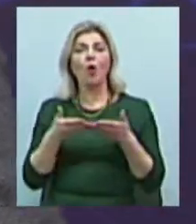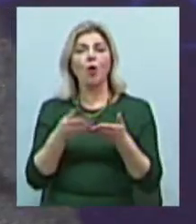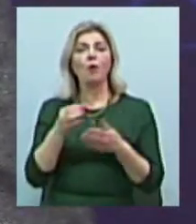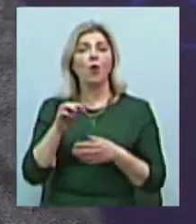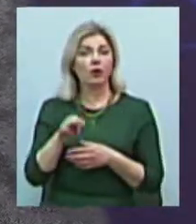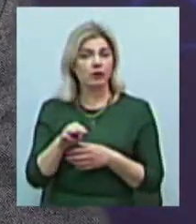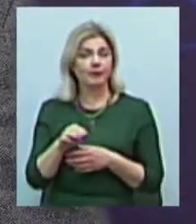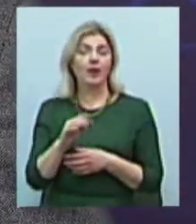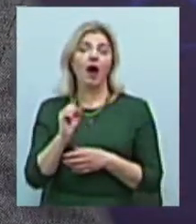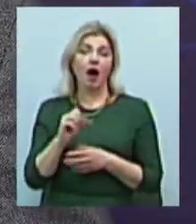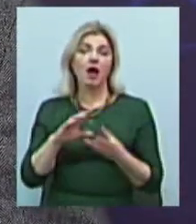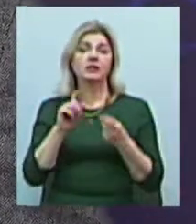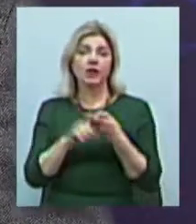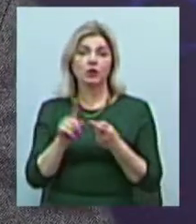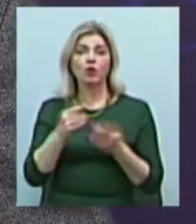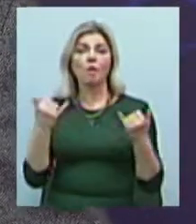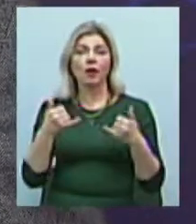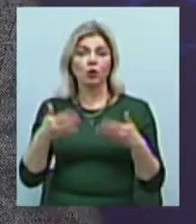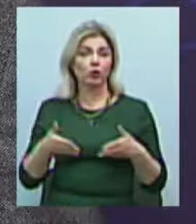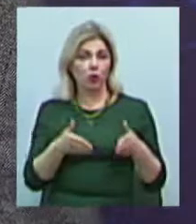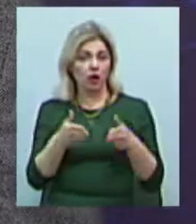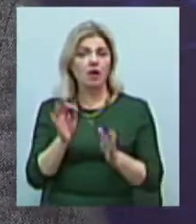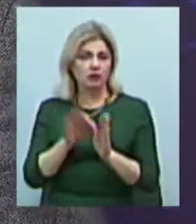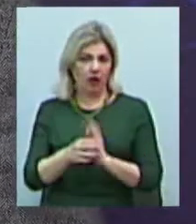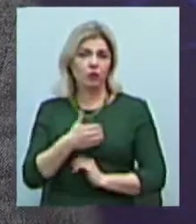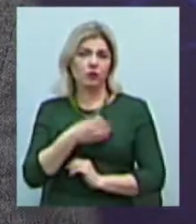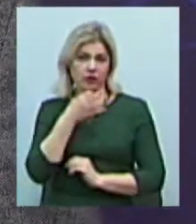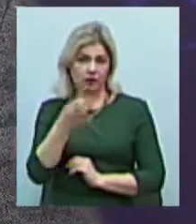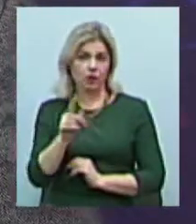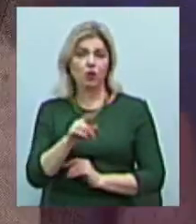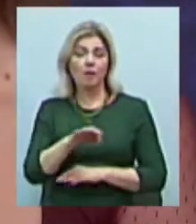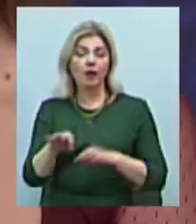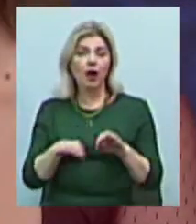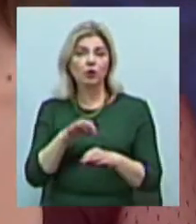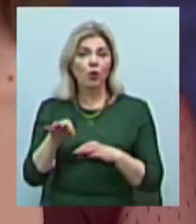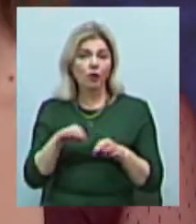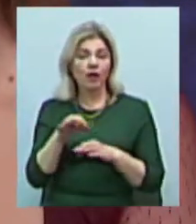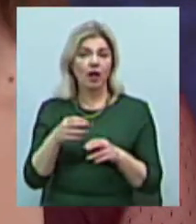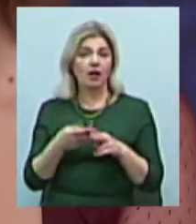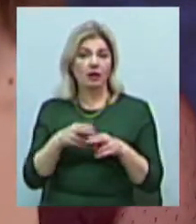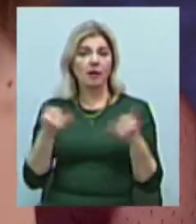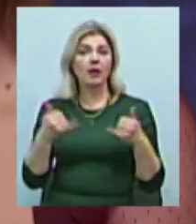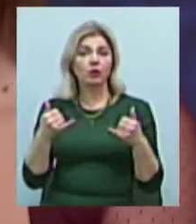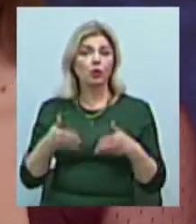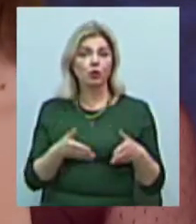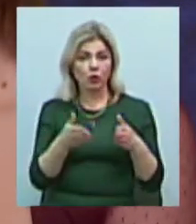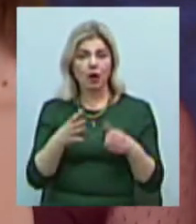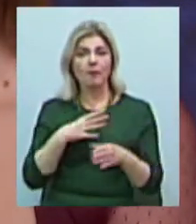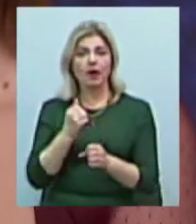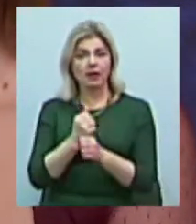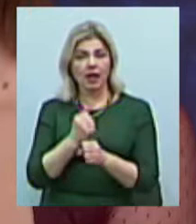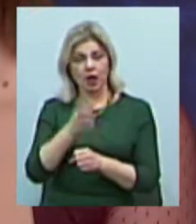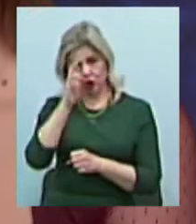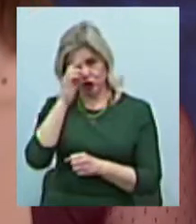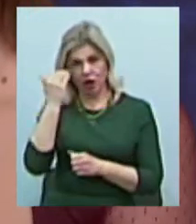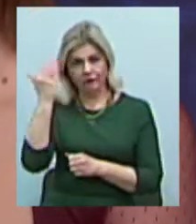Що стосується взагалі бетонних доріг? Я вам хочу одразу сказати, що проєктування навіть бетонних доріг, воно здійснювалося державними